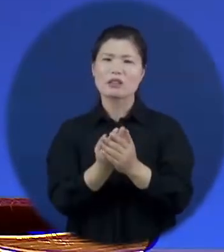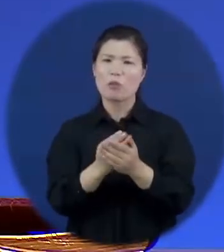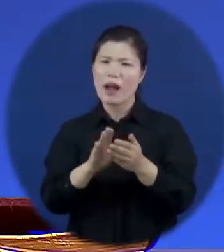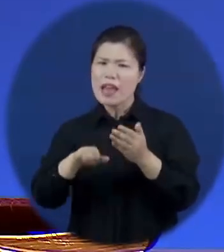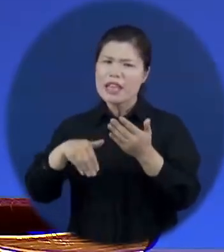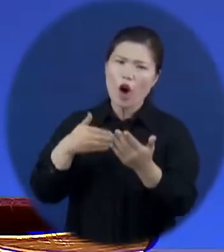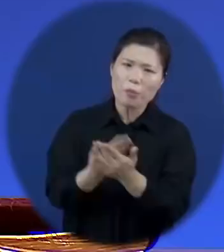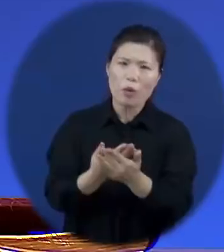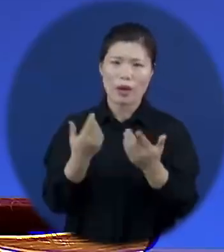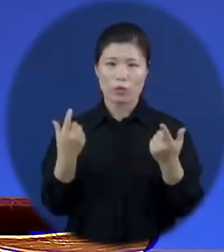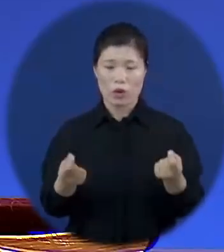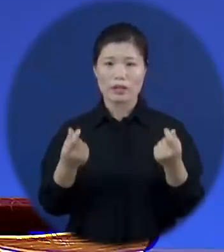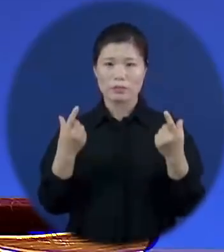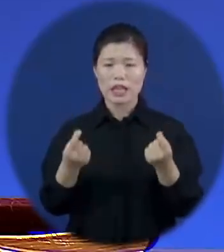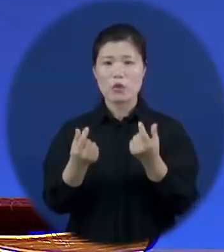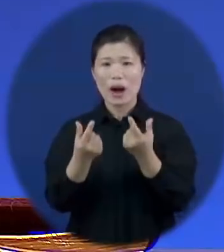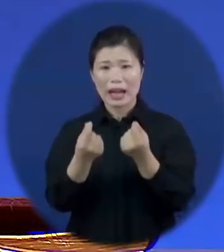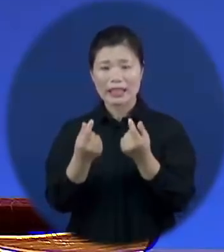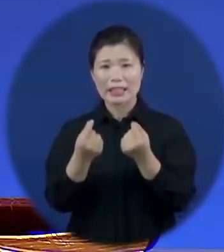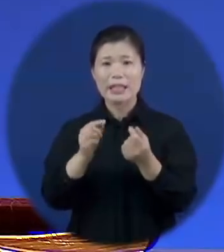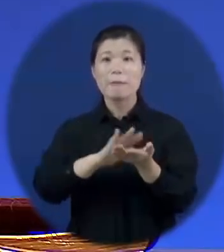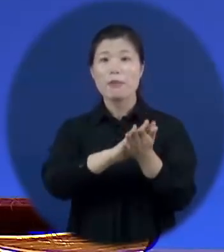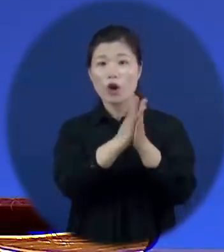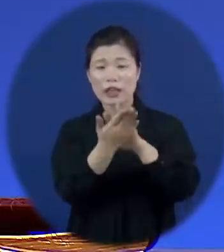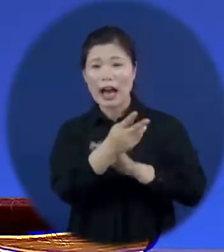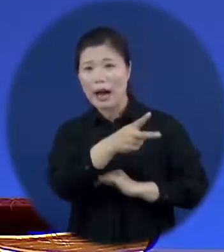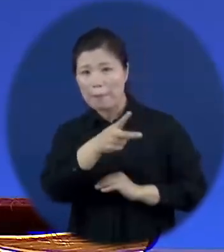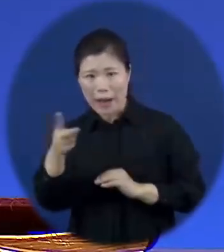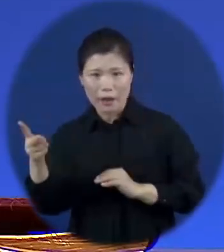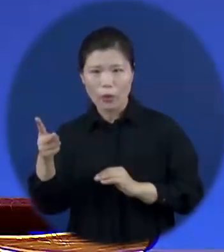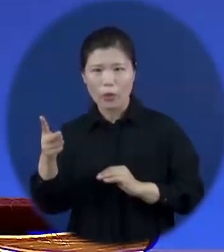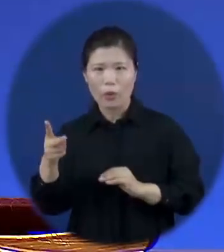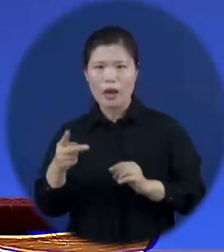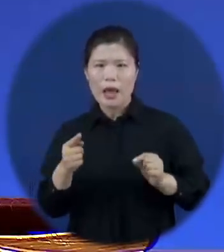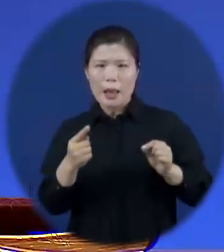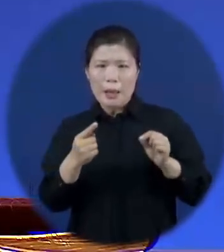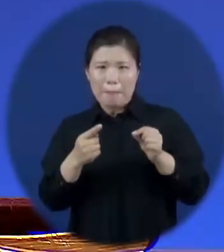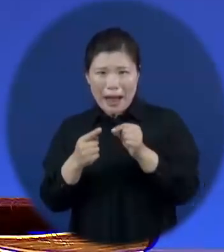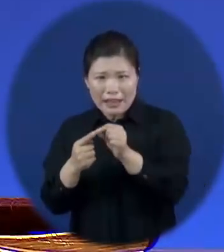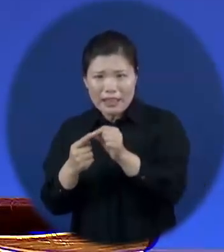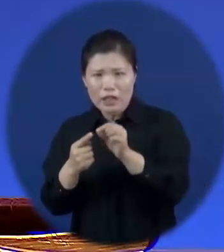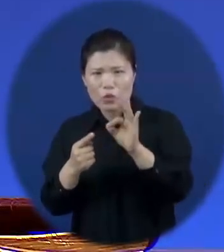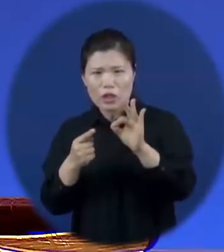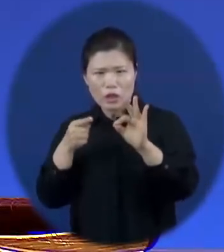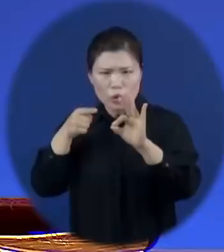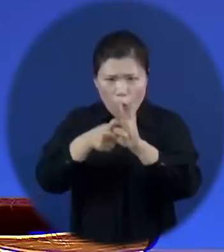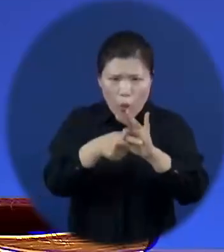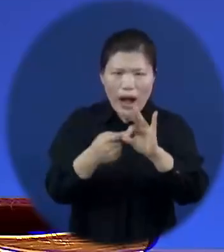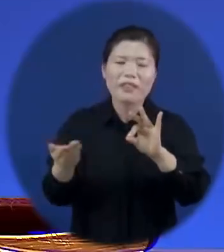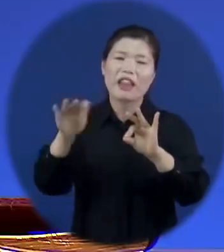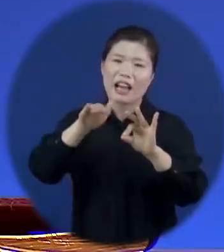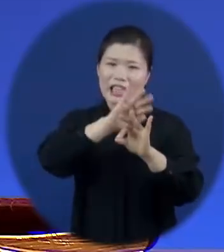같은 변화입니다. 이 변화가 바로 바늘길을 통과한 낙타 사건이라고 말하고 싶습니다.